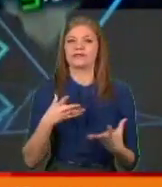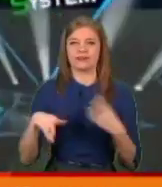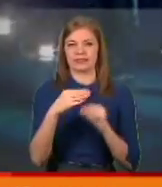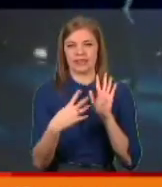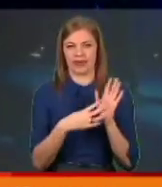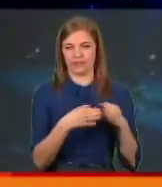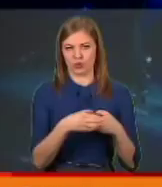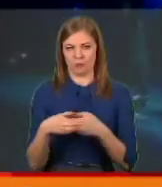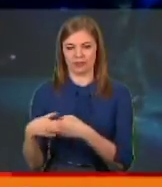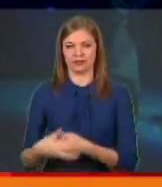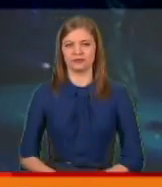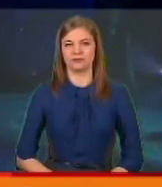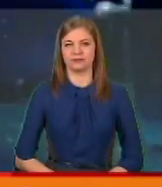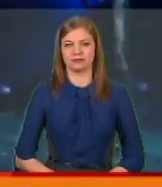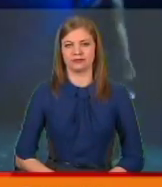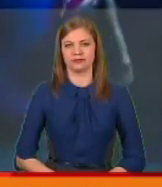9 команд.